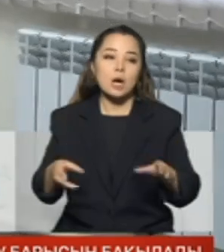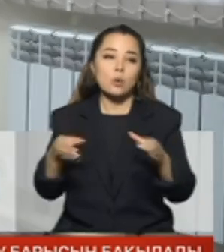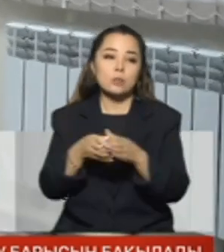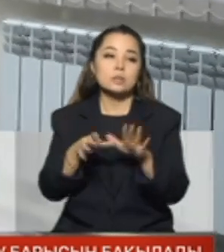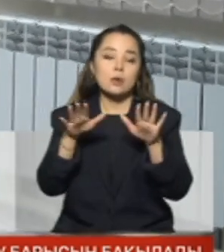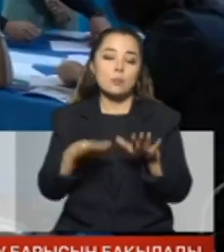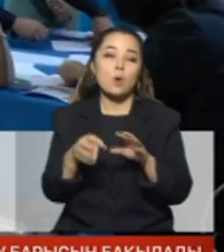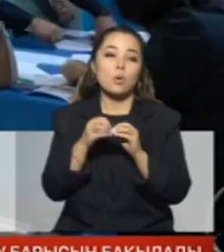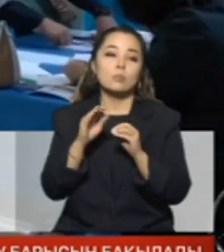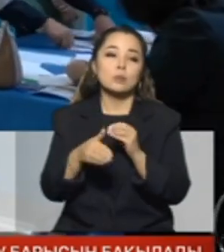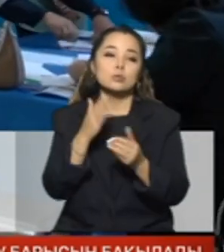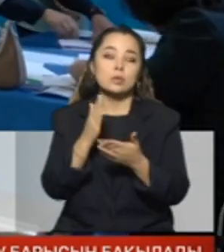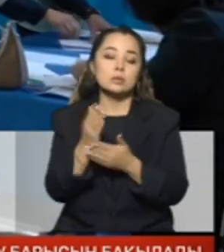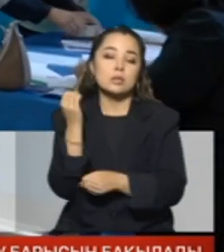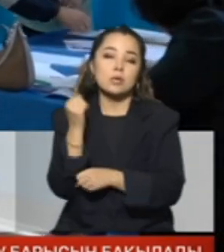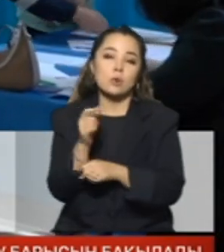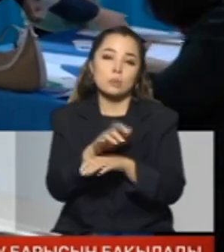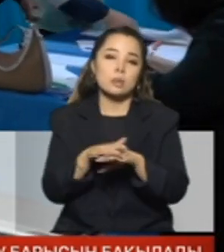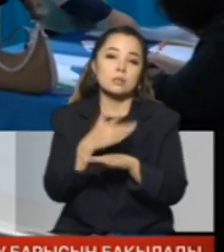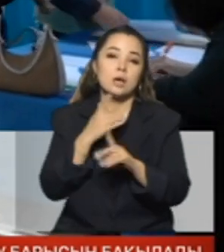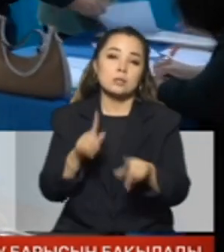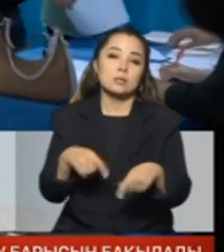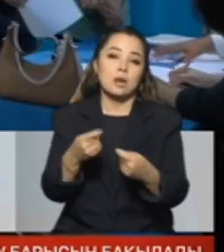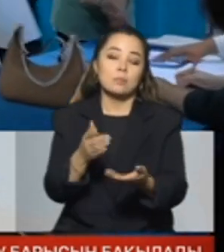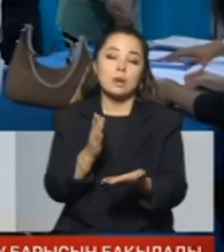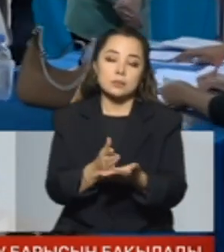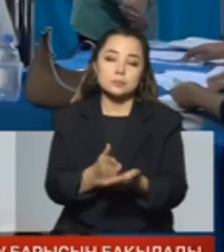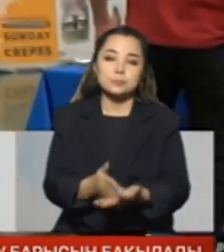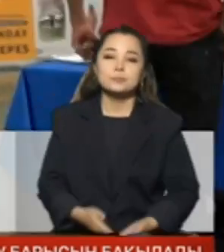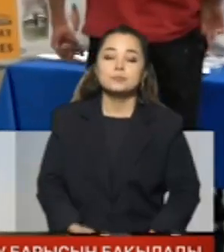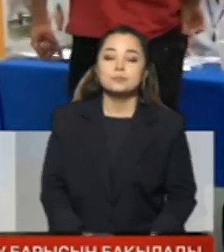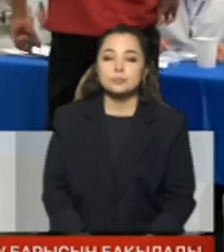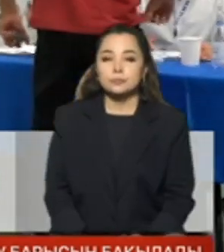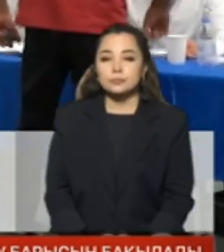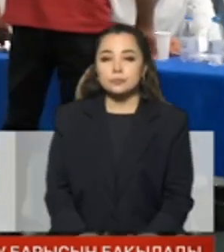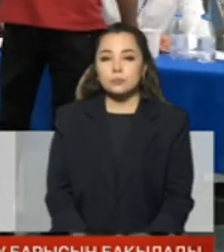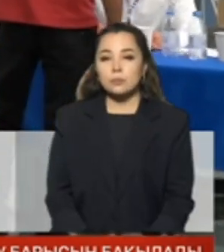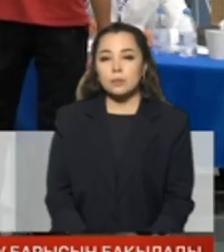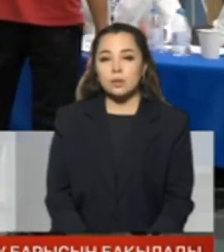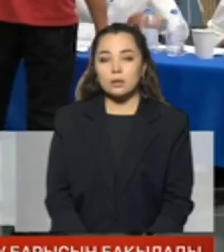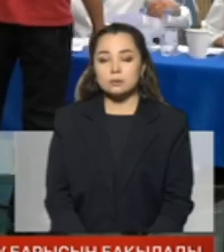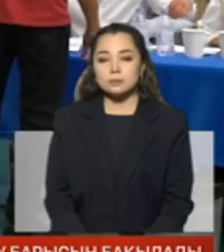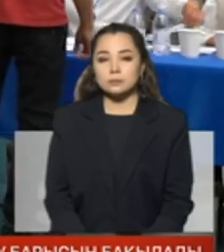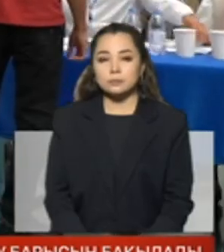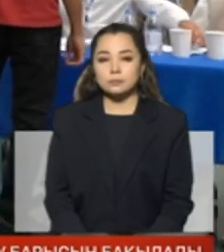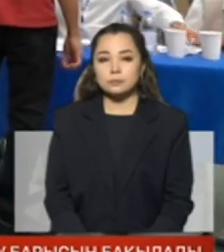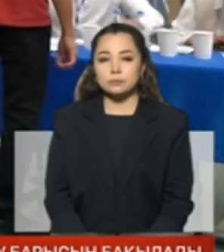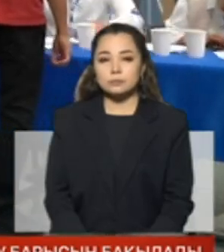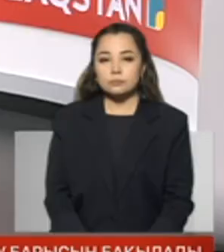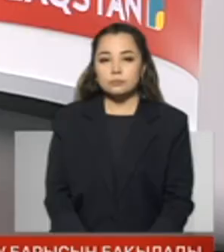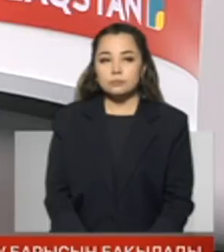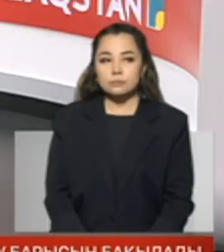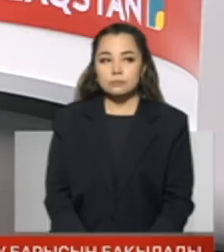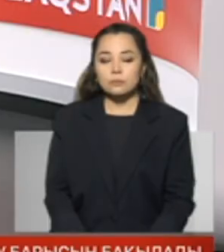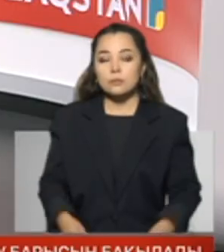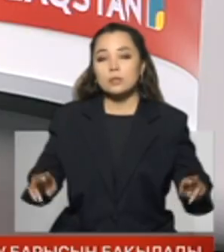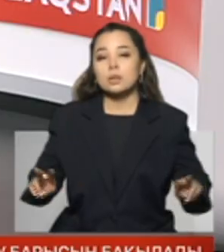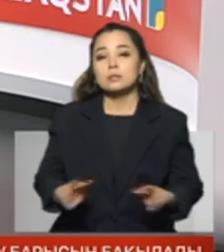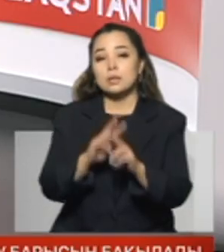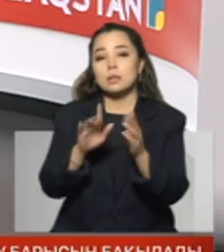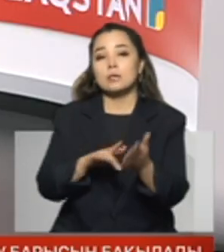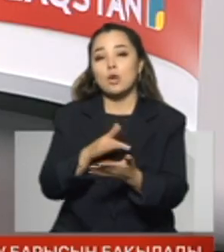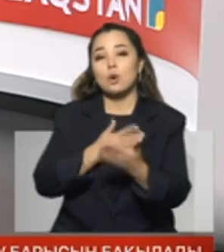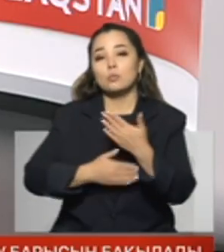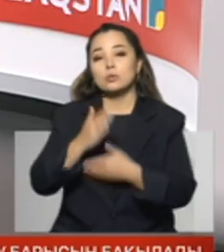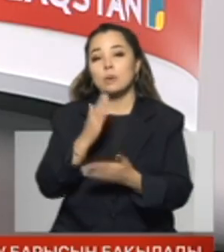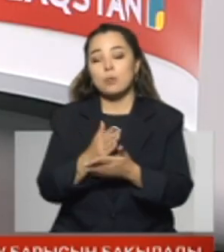кенішінде 10000-ға жоқ жұмысшы дауыс берген. Айгөз Оралбайқызы, Зүлбай Нұрбай, Қазақстан ұлттық арнасы, Маңғыстау облысы. Елордада